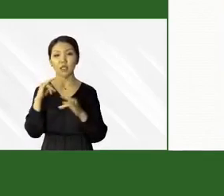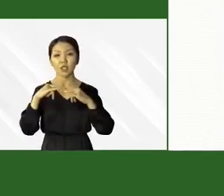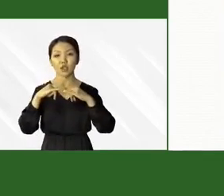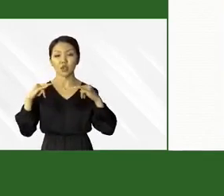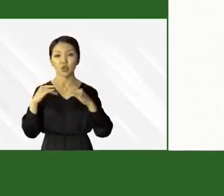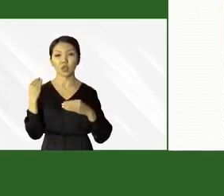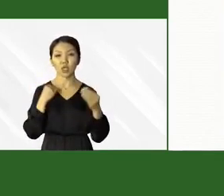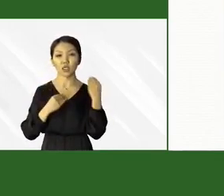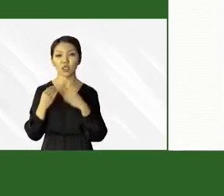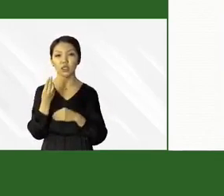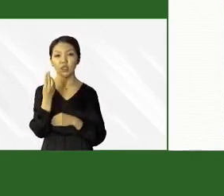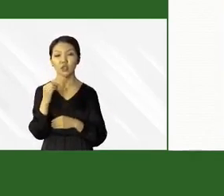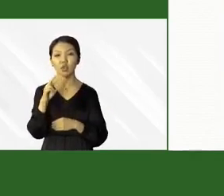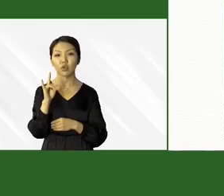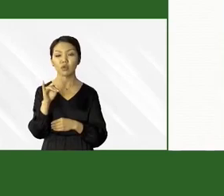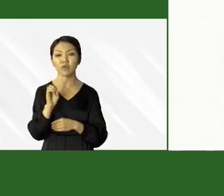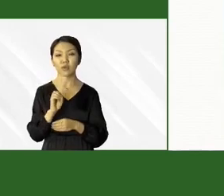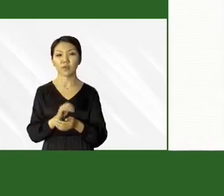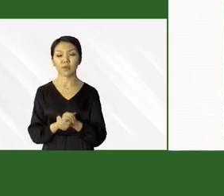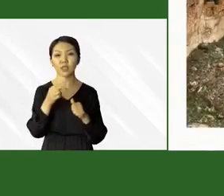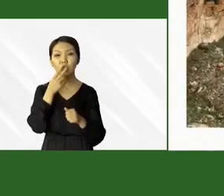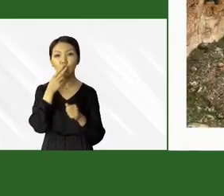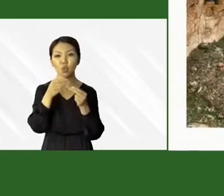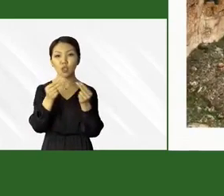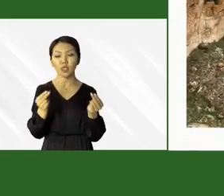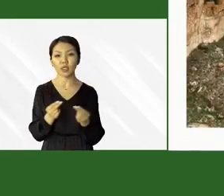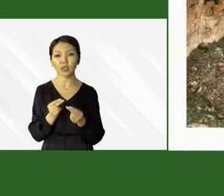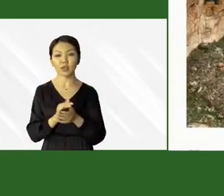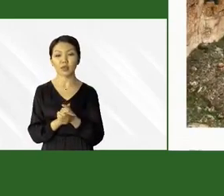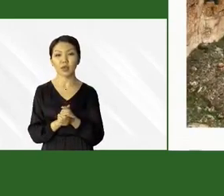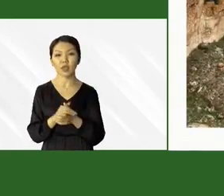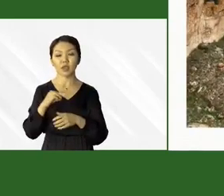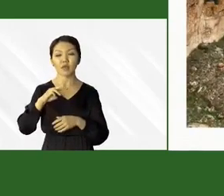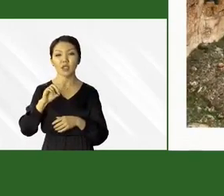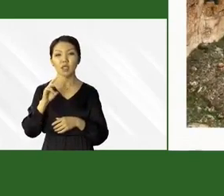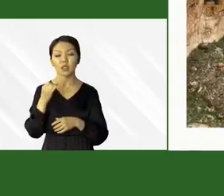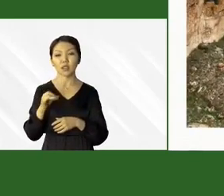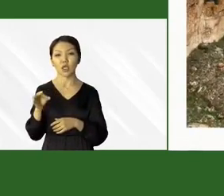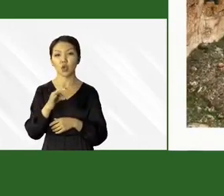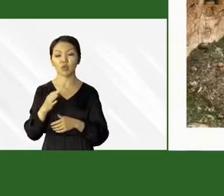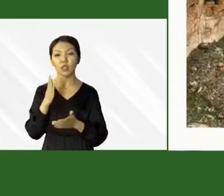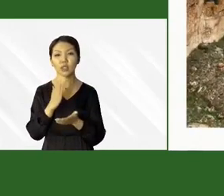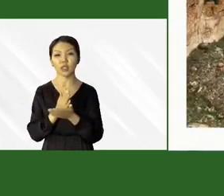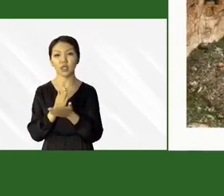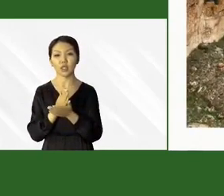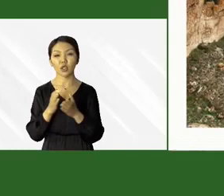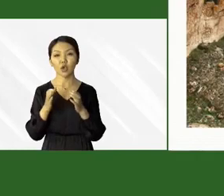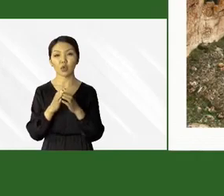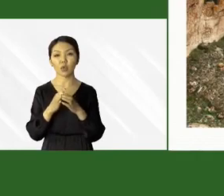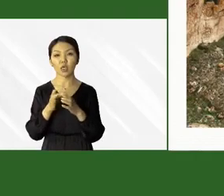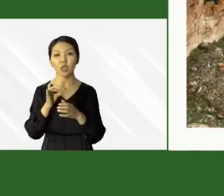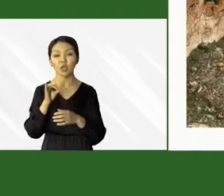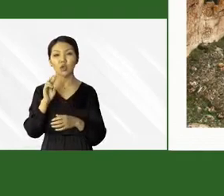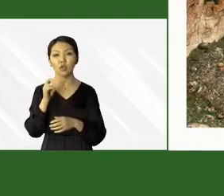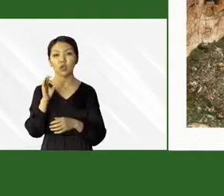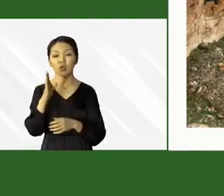одежда из шелка, глиняные курильницы. В Таласской области расположен комплекс родников в